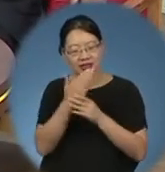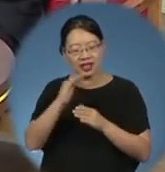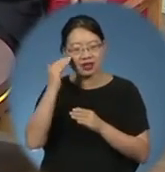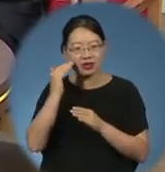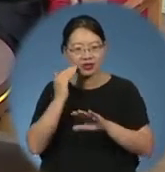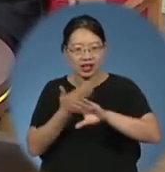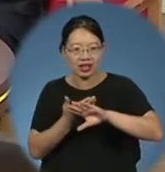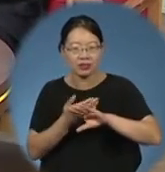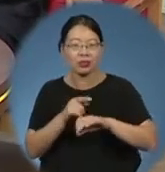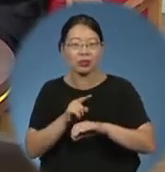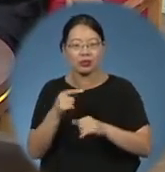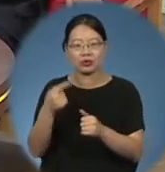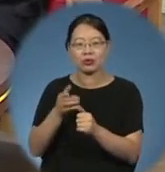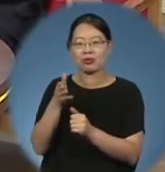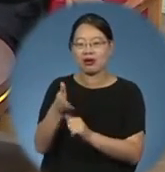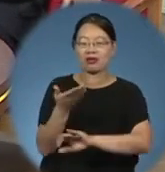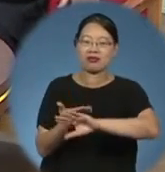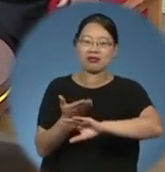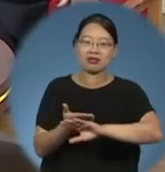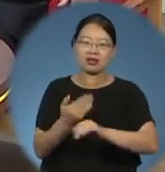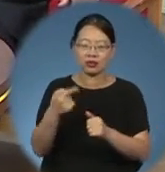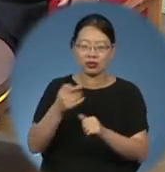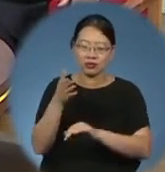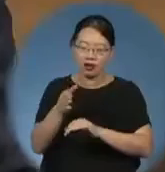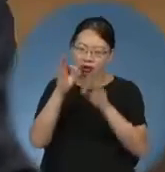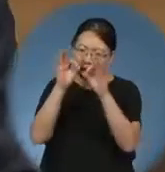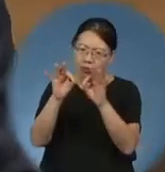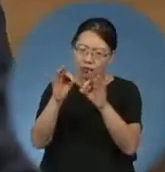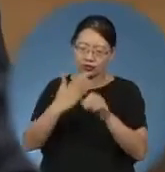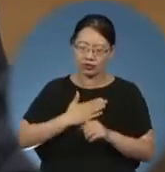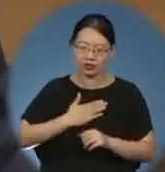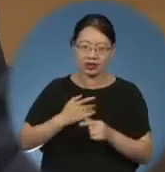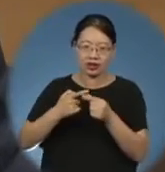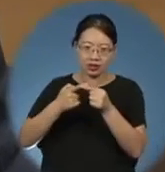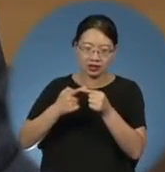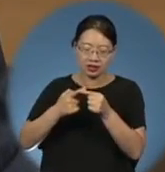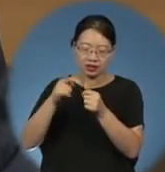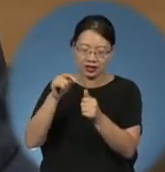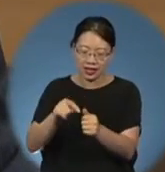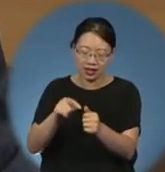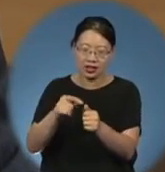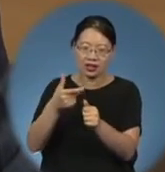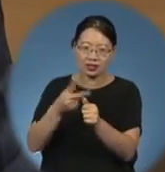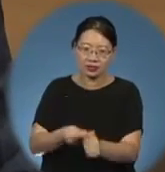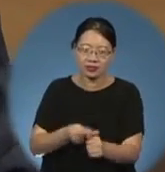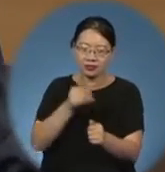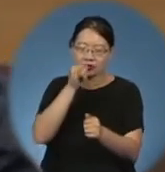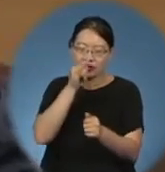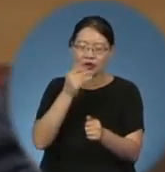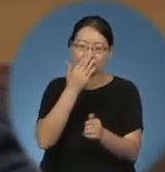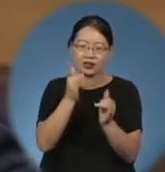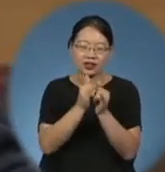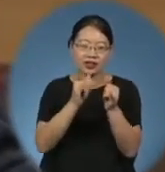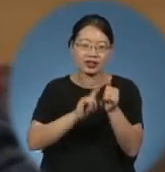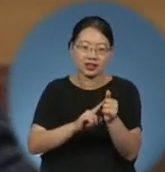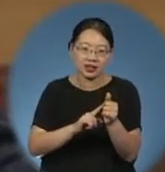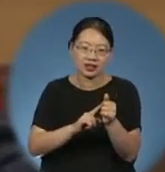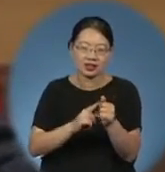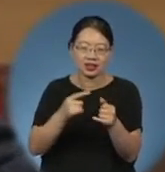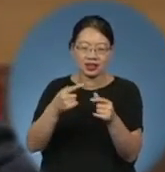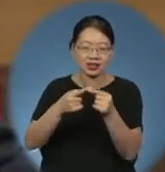달라요 교육 방향이 틀린 어떻해요 교육 방향이 처리는 1등이 되라고 가르칩니다 유대인들은